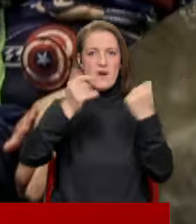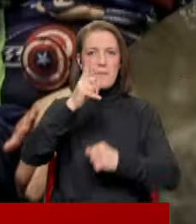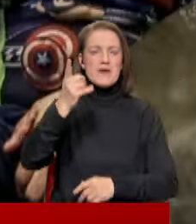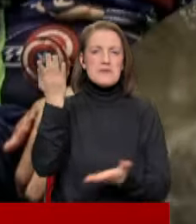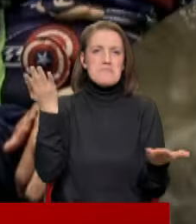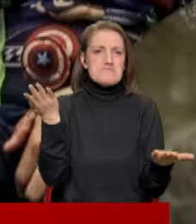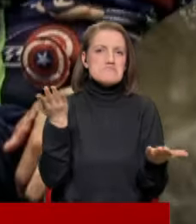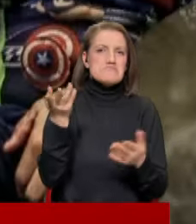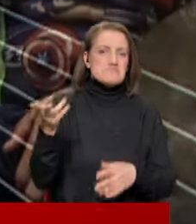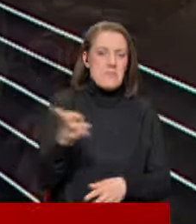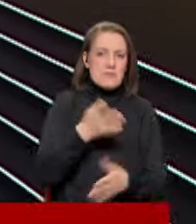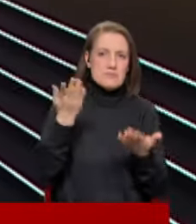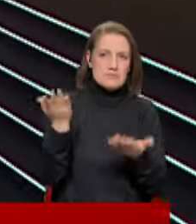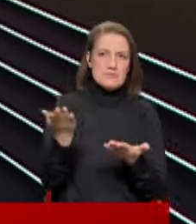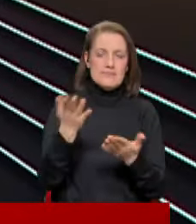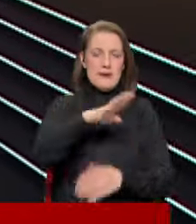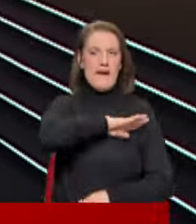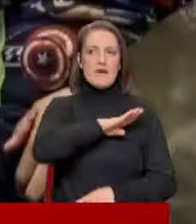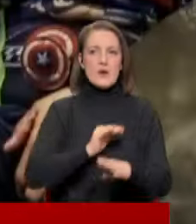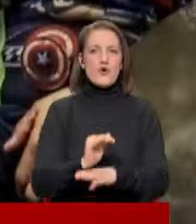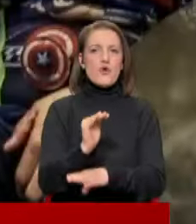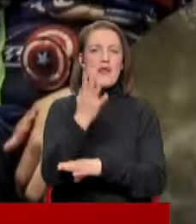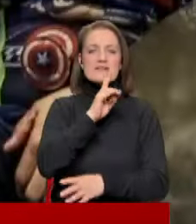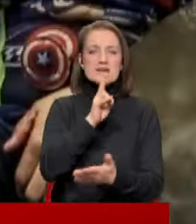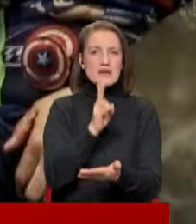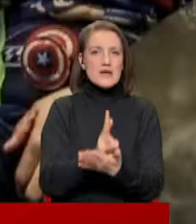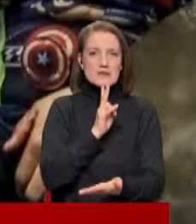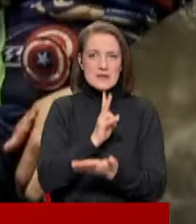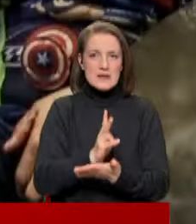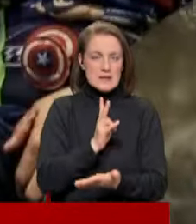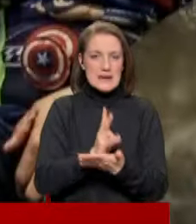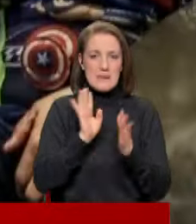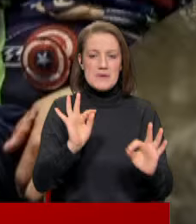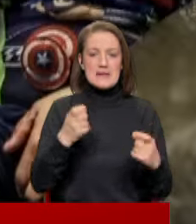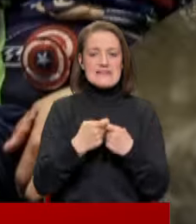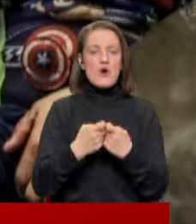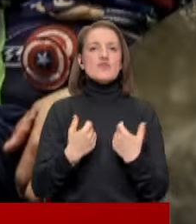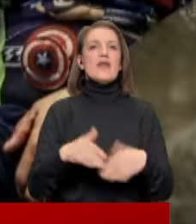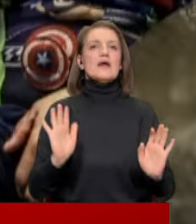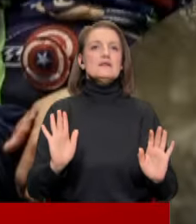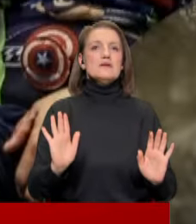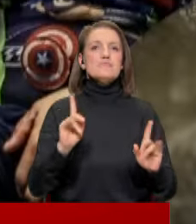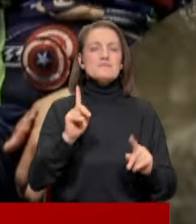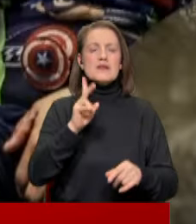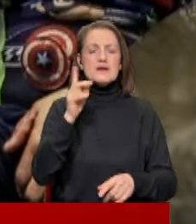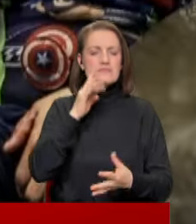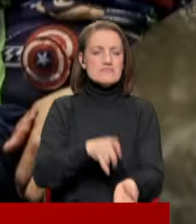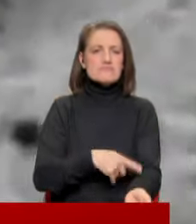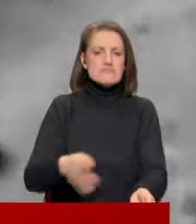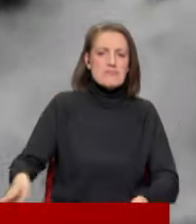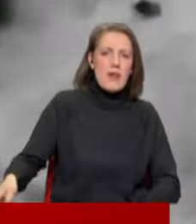barbarlıktan bahsediyorum Gazze'de yaşananlar kesinlikle bir savaş değildir bir soykırım